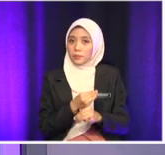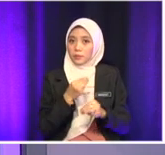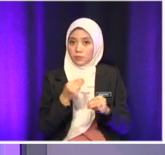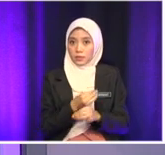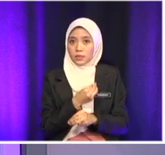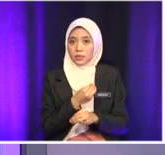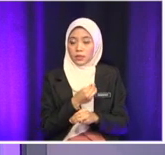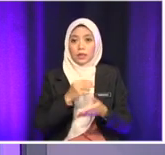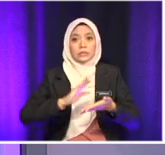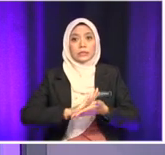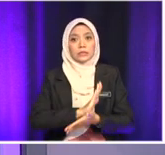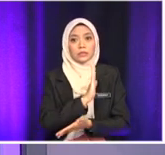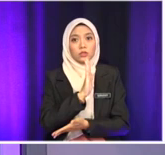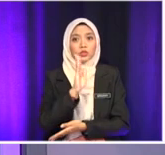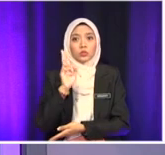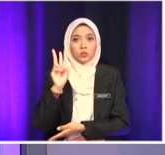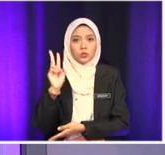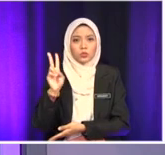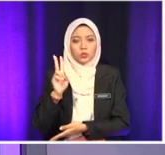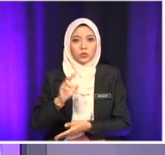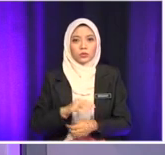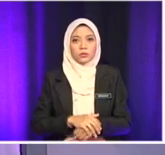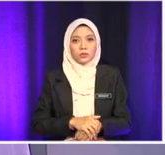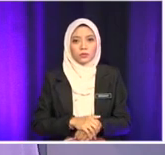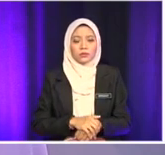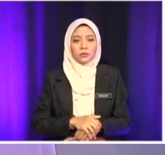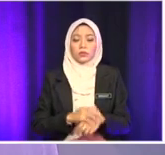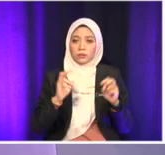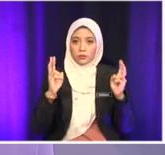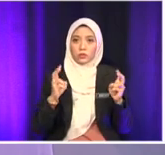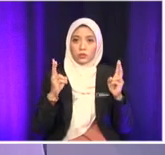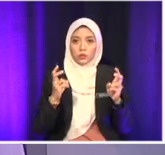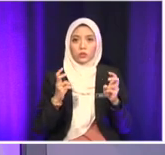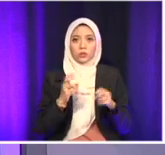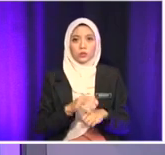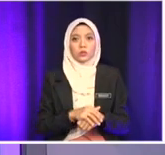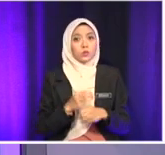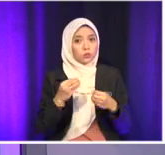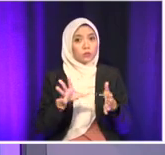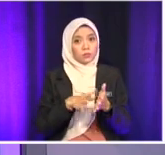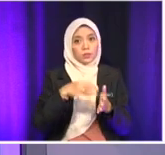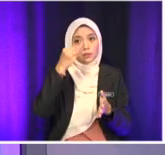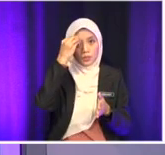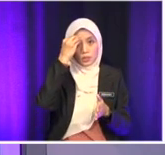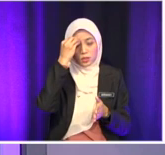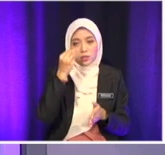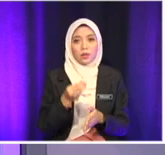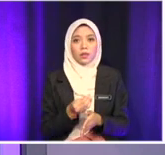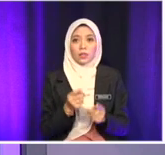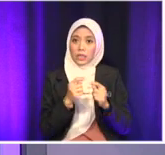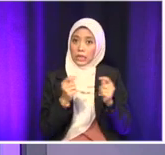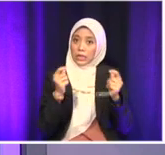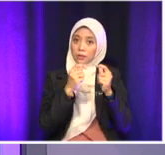2 dia akan mengakui semua topik-topik yang kita belajar daripada tingkatan satu hingga tingkat ada 53